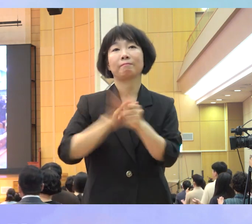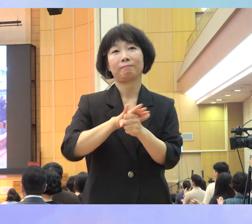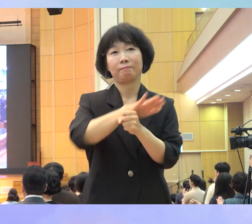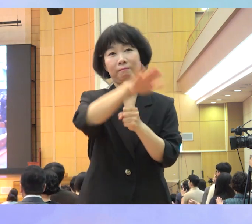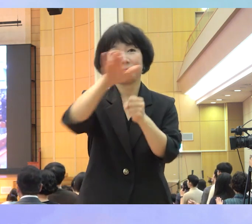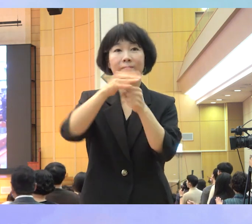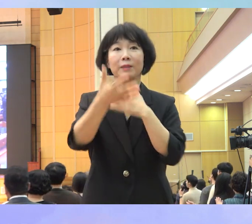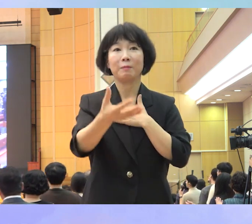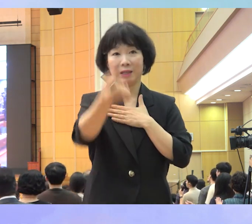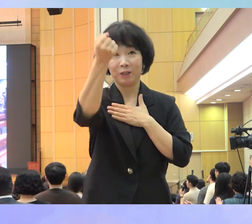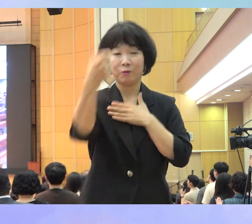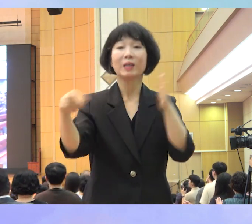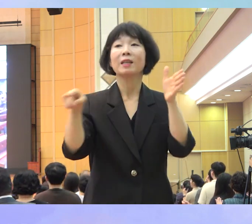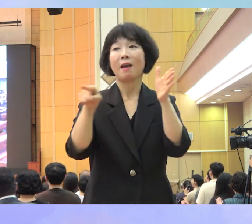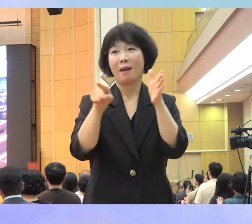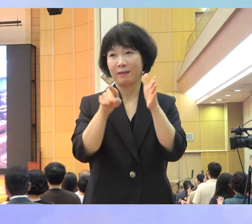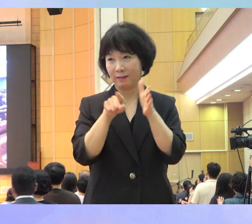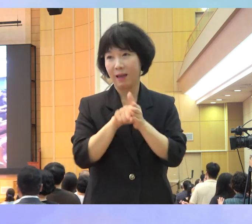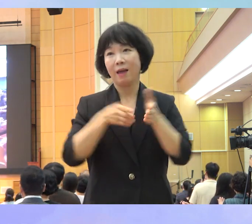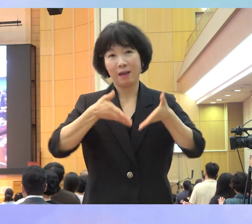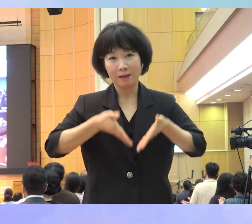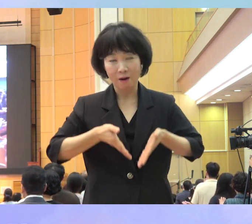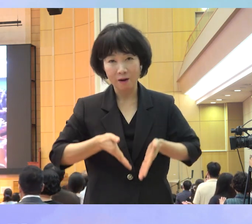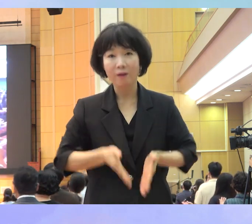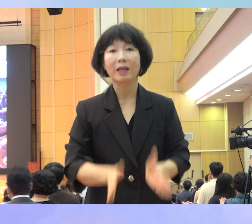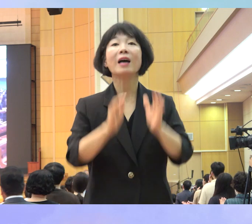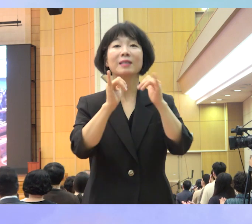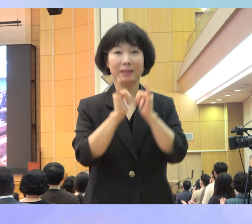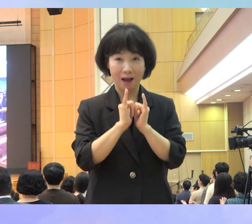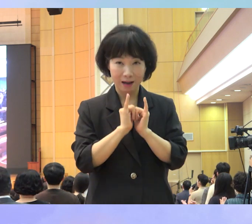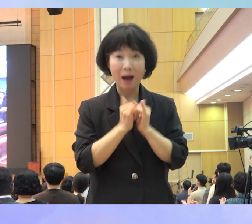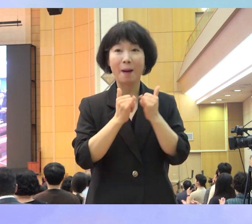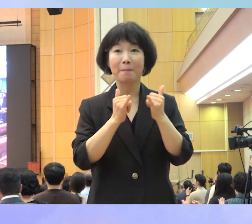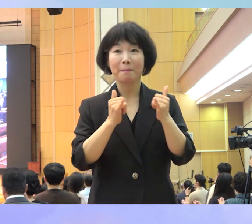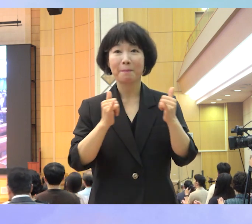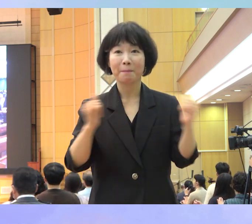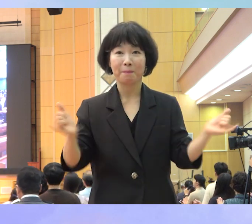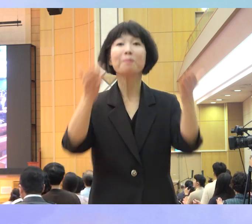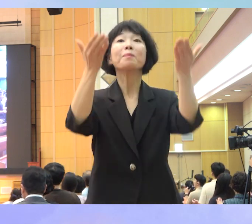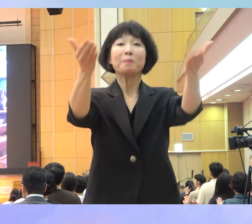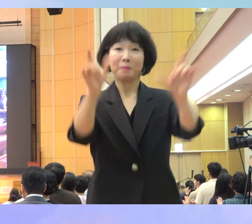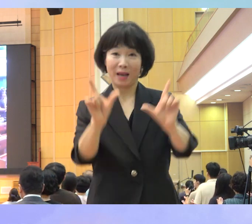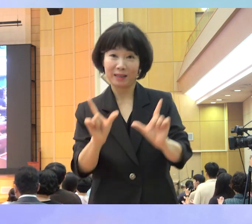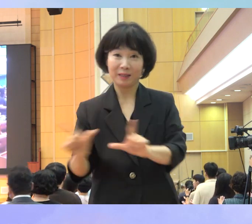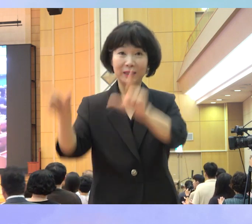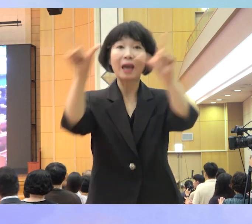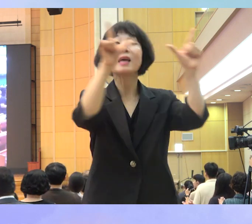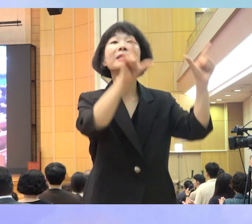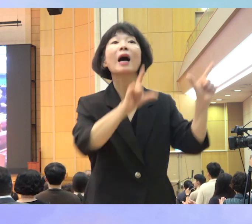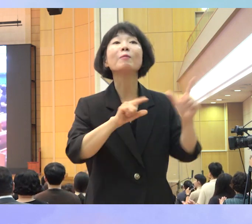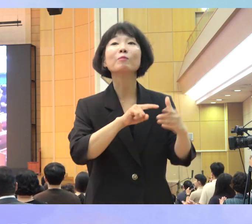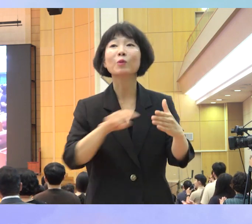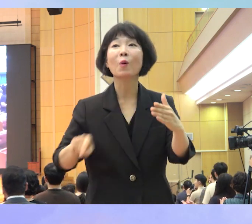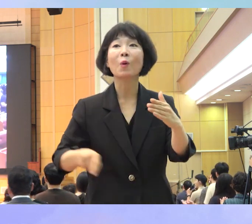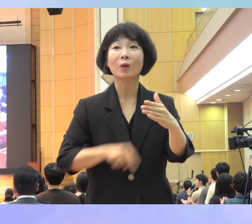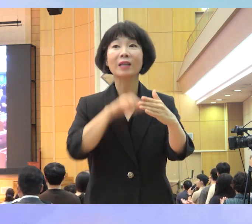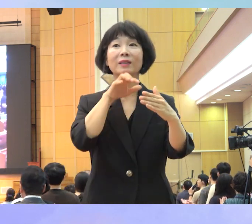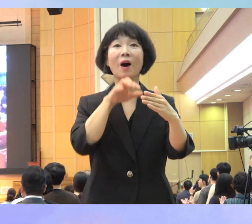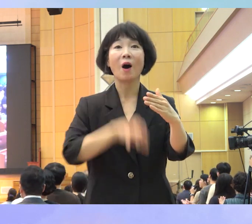당신은 사랑받기 위해 태어난 사람, 당신의